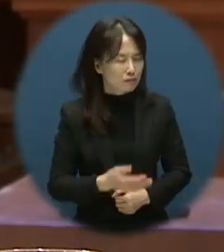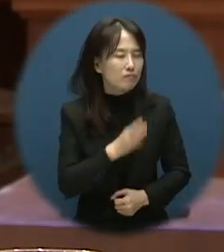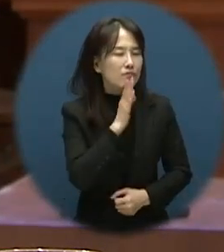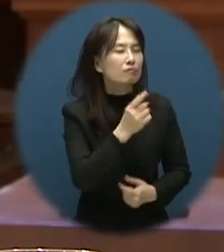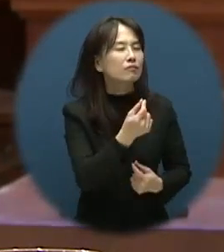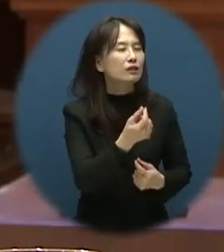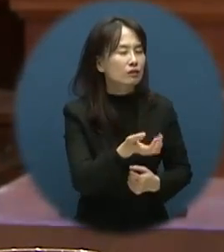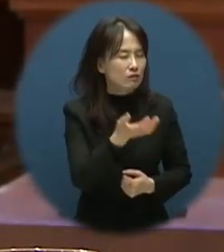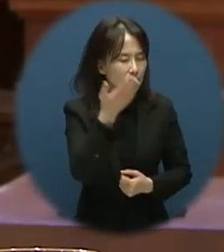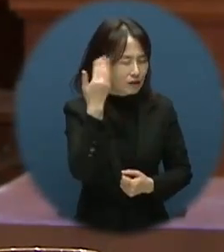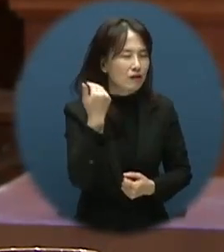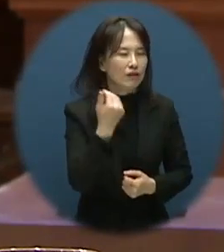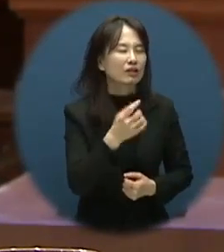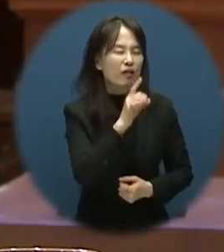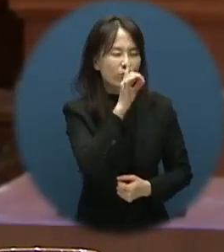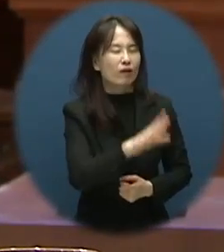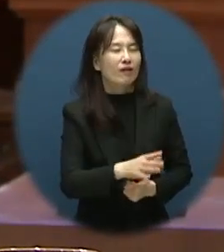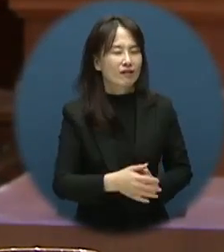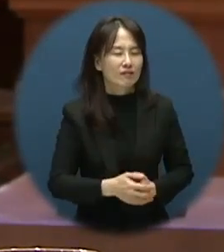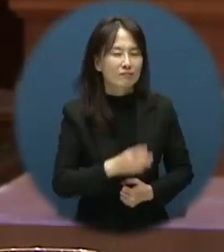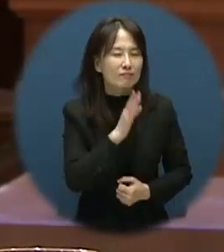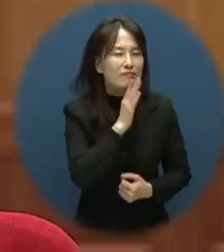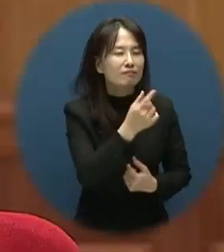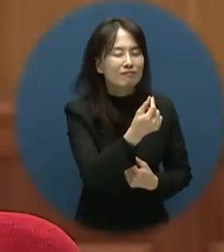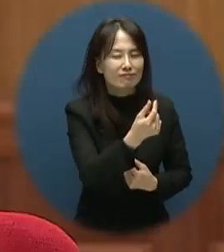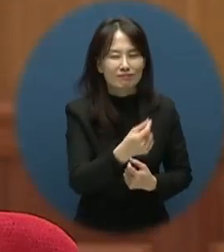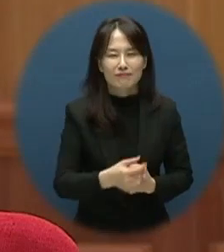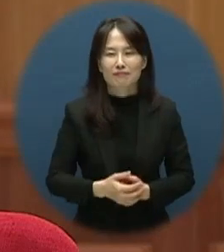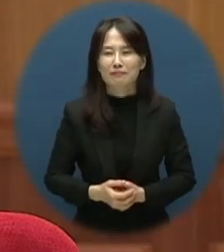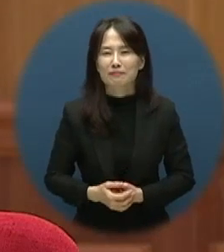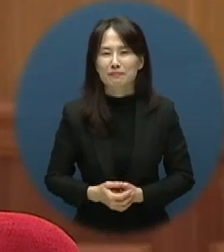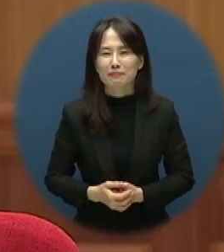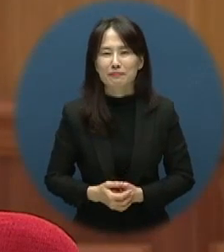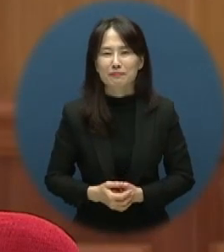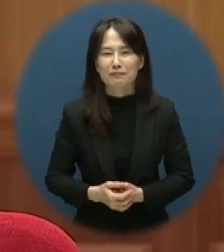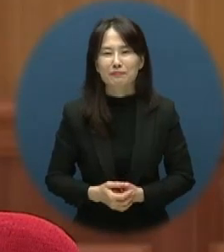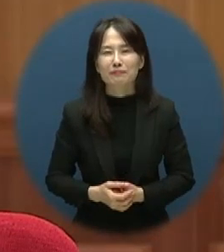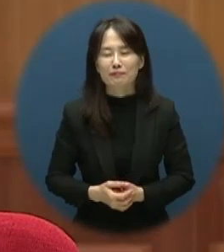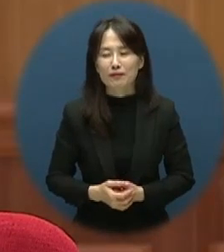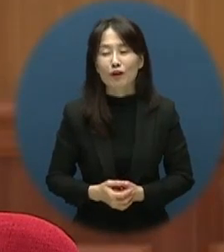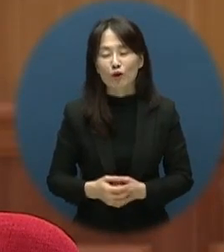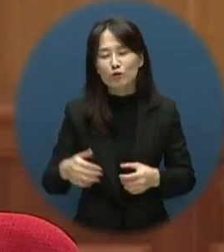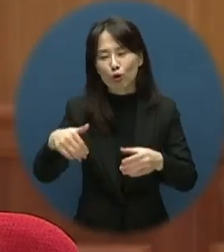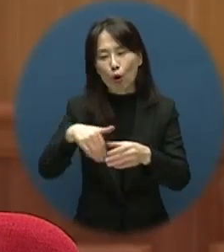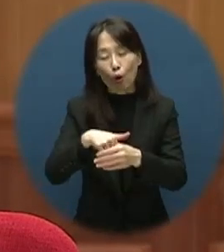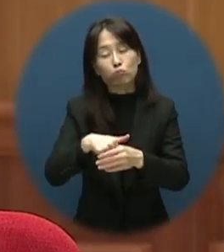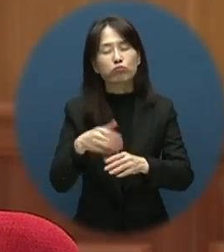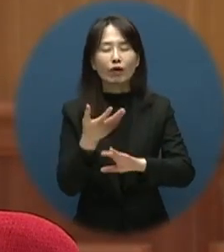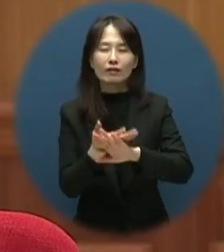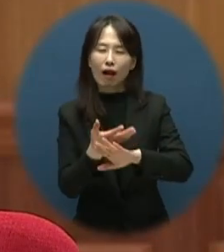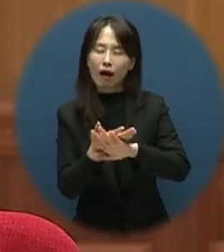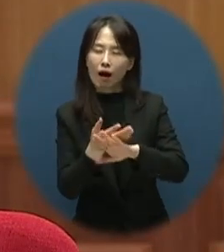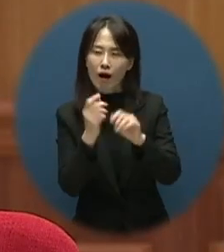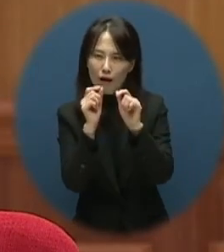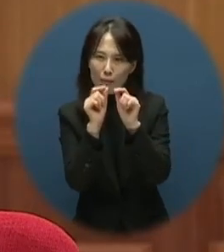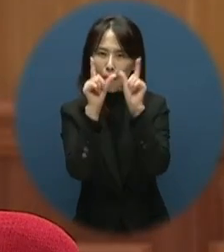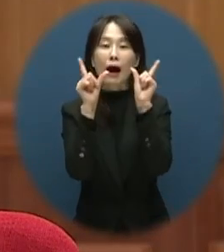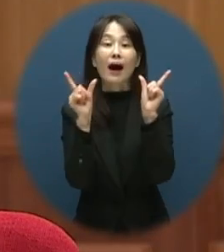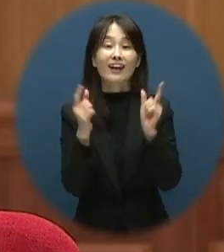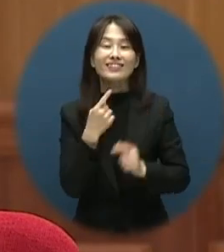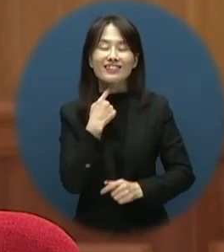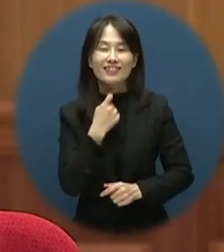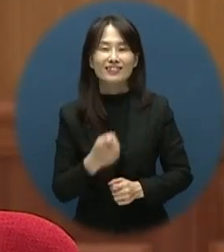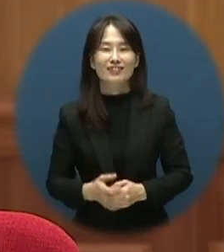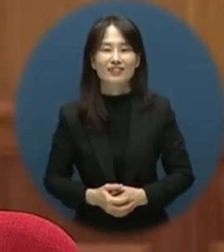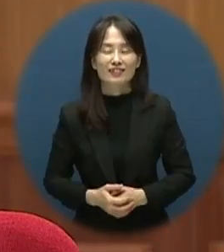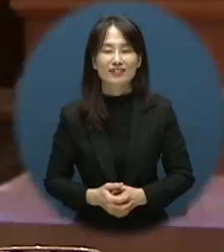그렇죠. 거죠. 어린애들만 입는 거죠. 맞아요. 그래서 그런 거는 참 문화 그렇게 다르구나. 네.